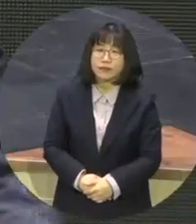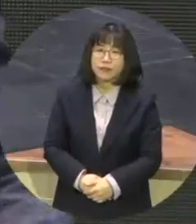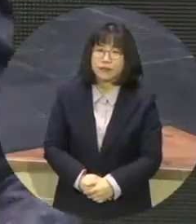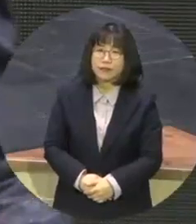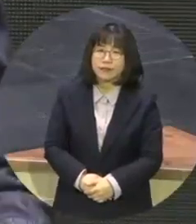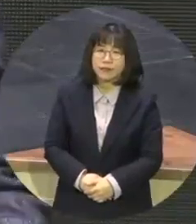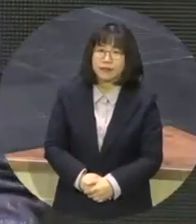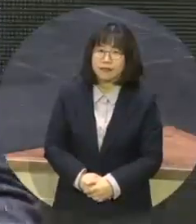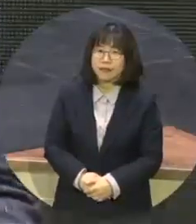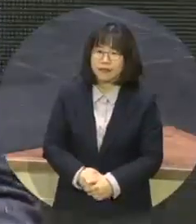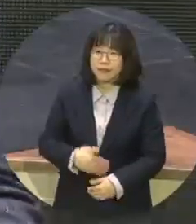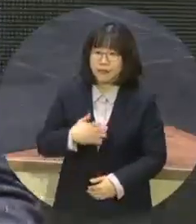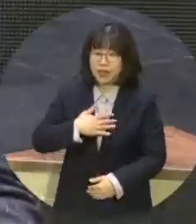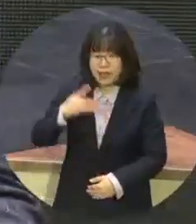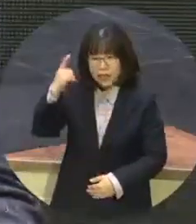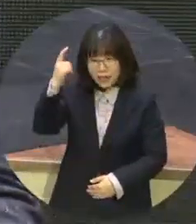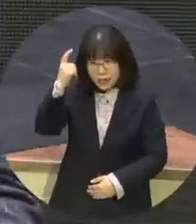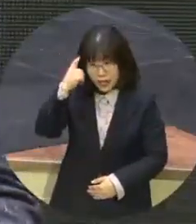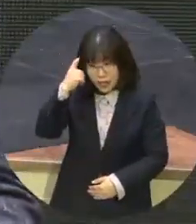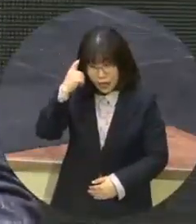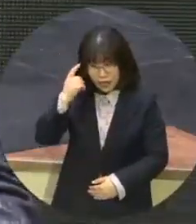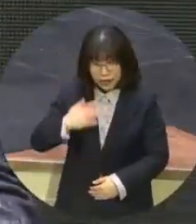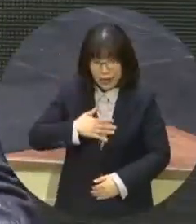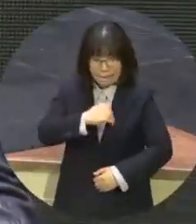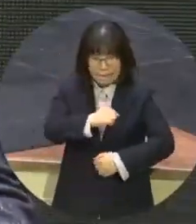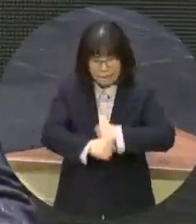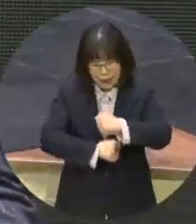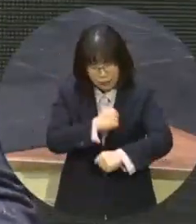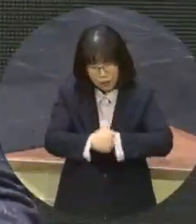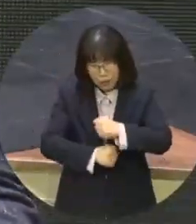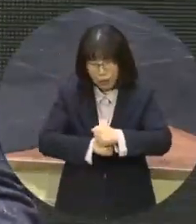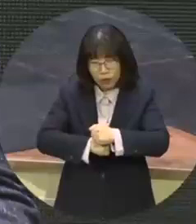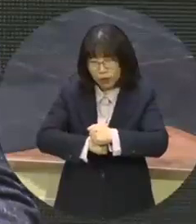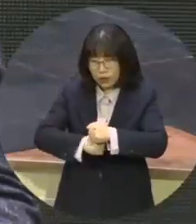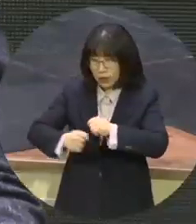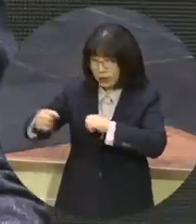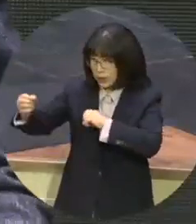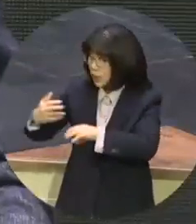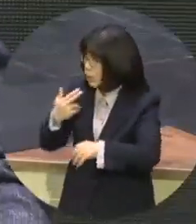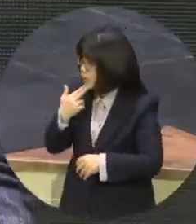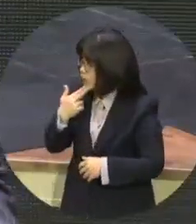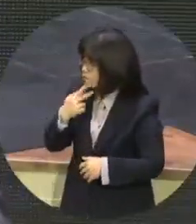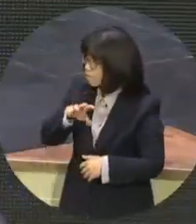그래서 내 뜻대로 내 시간에 내 원하는 대로 응답이 안 된다고